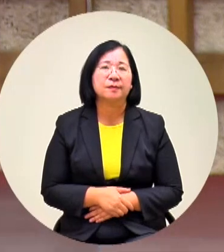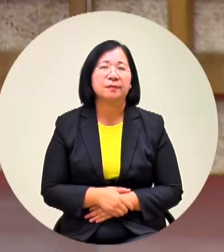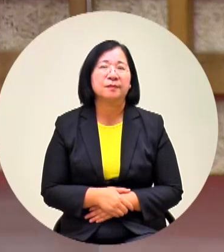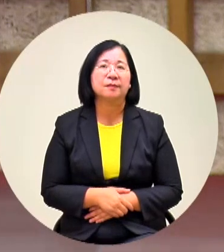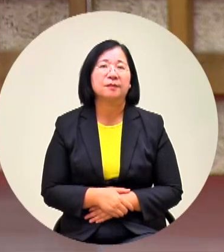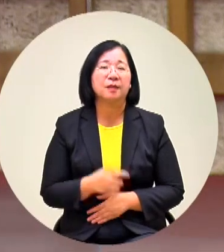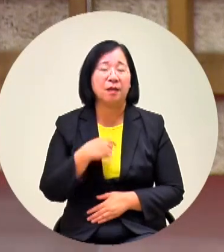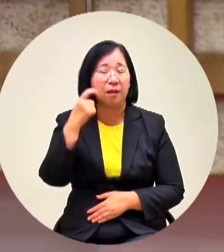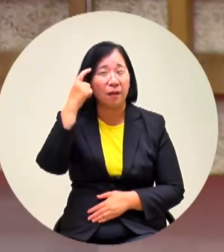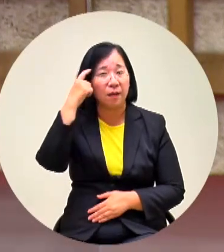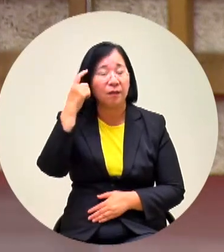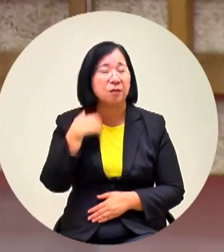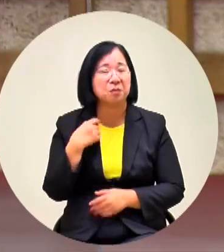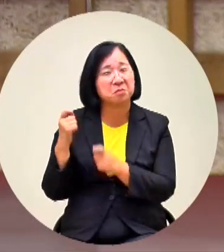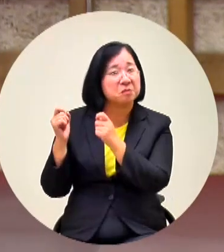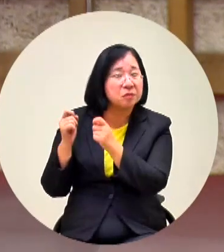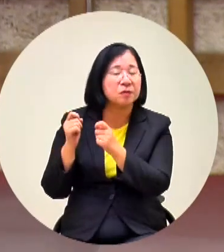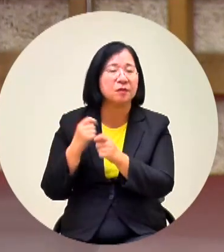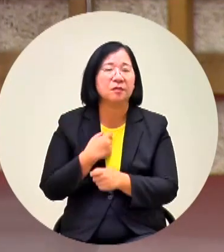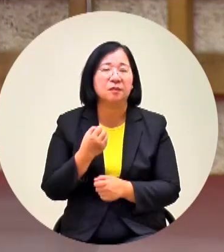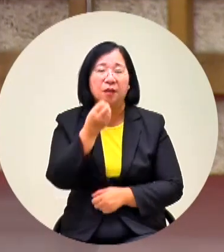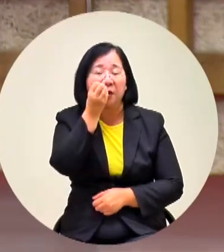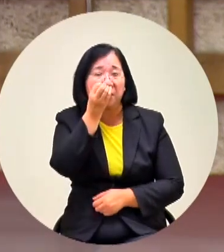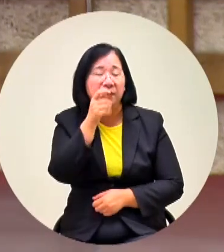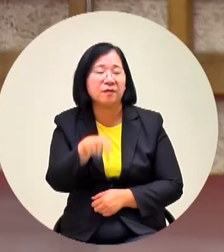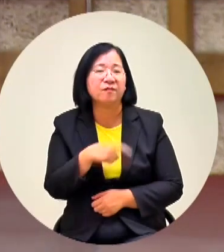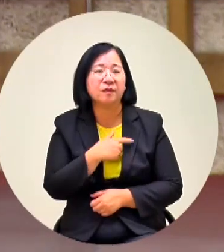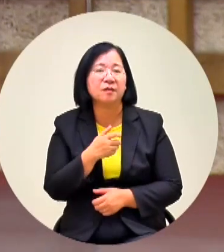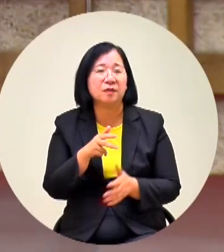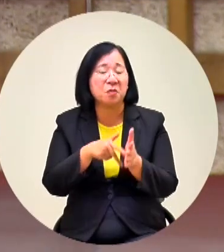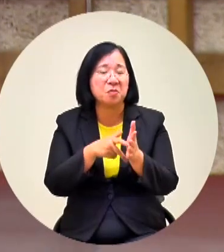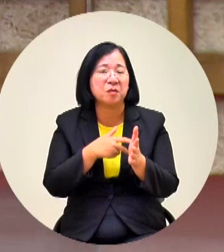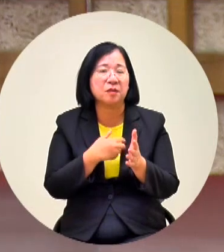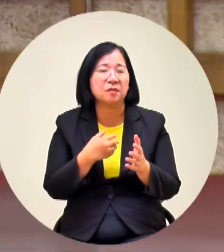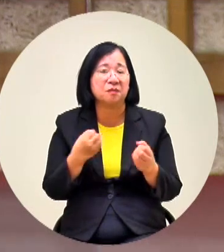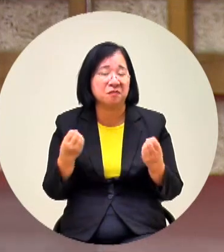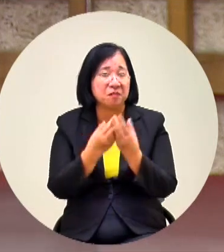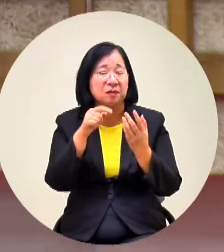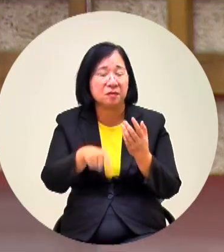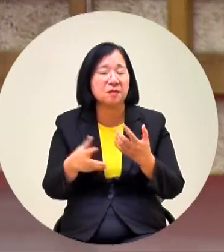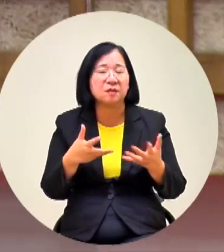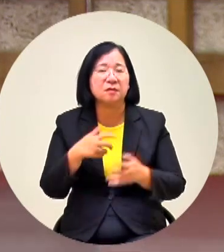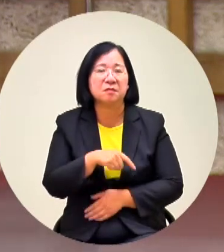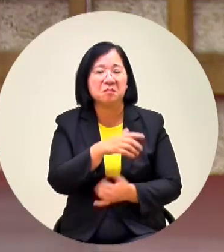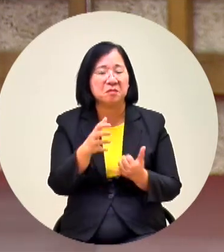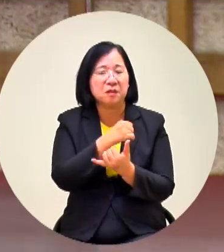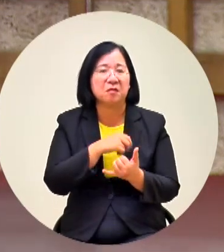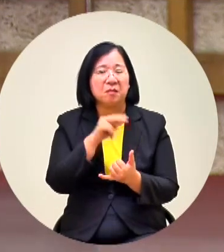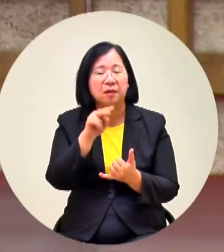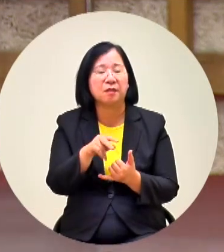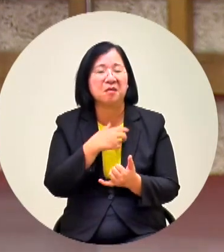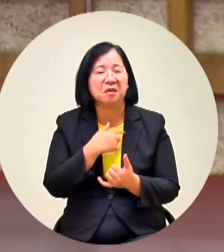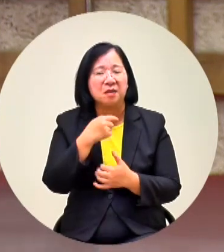哈，在花莲发生了太鲁阁号的事件，当然这样的灾难是全台湾人不愿意看见，令人伤痛的灾难。但是我